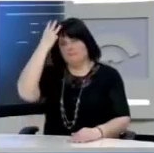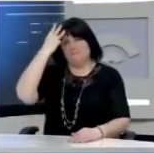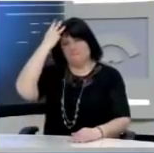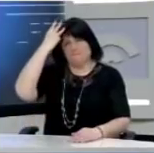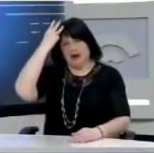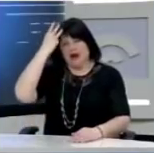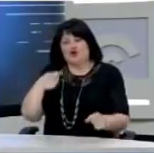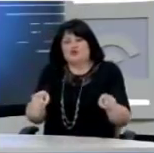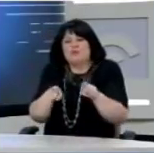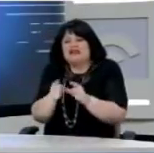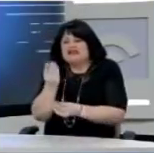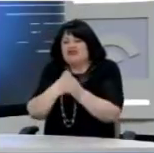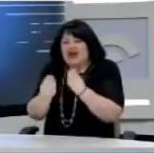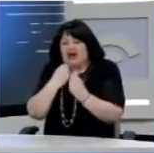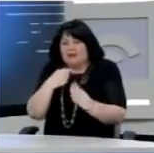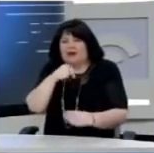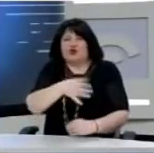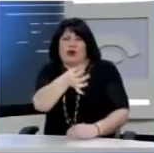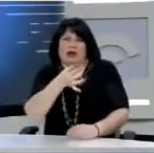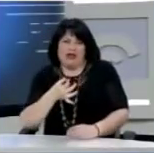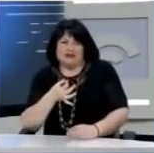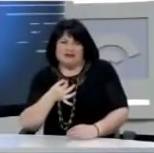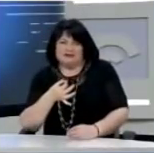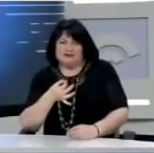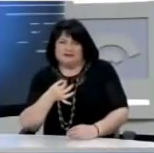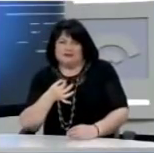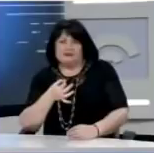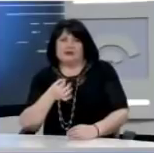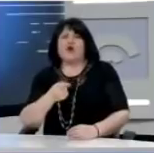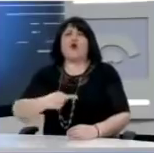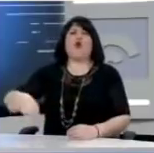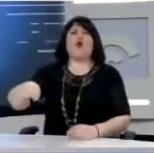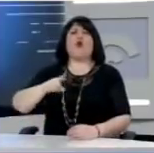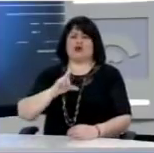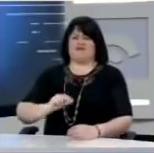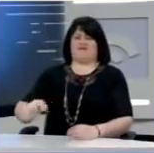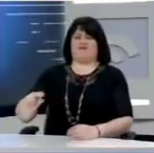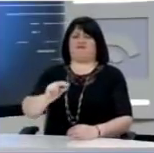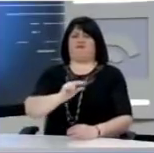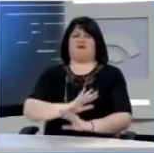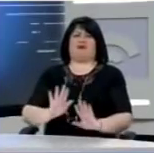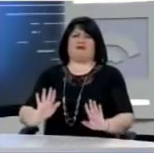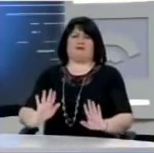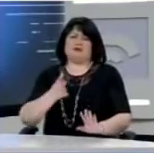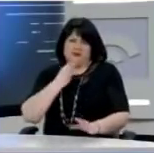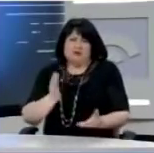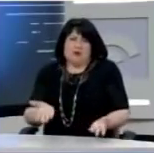μαζί τα φάγαμε, εσείς τώρα θέλετε να πείτε όλοι το ίδιο είμαστε. Αυτός είναι ο